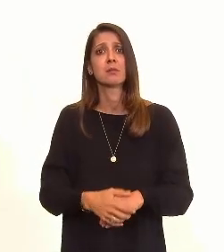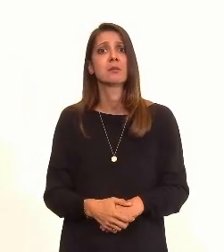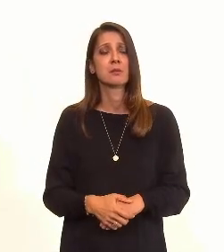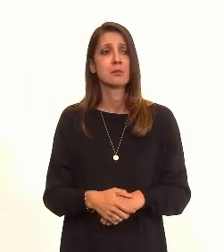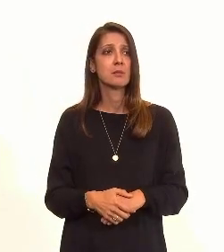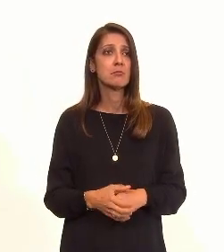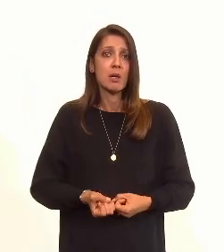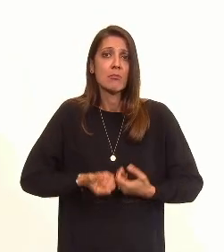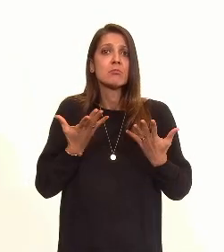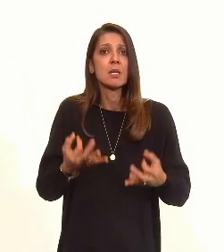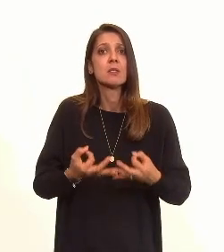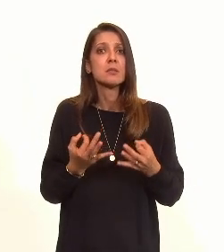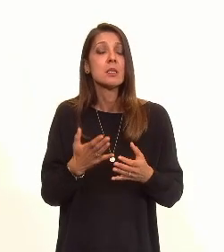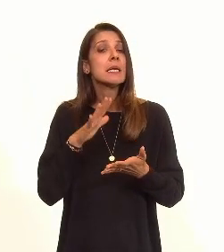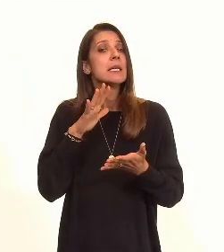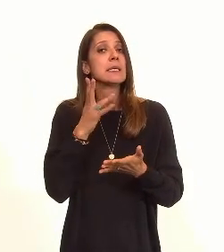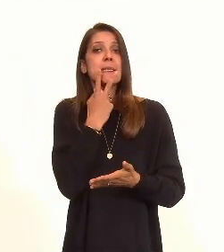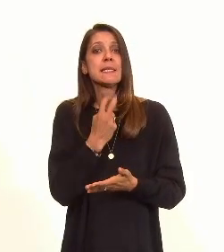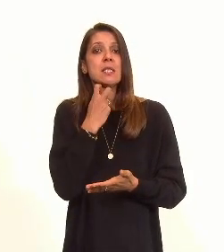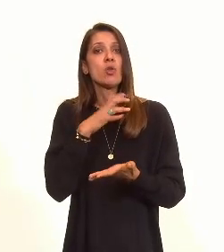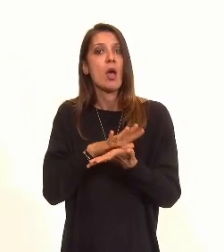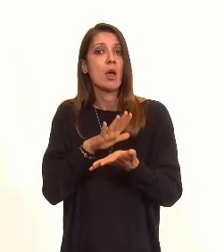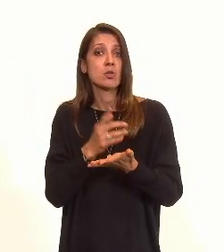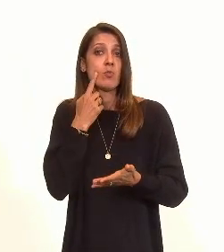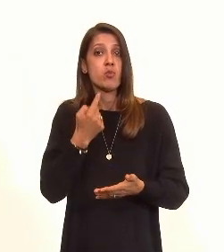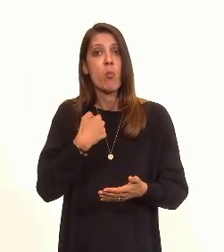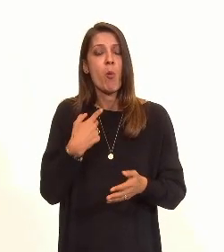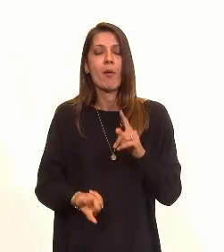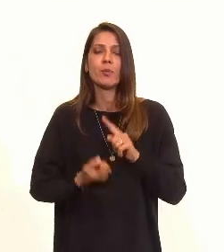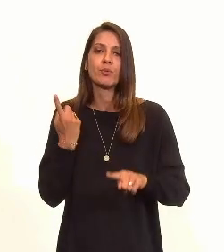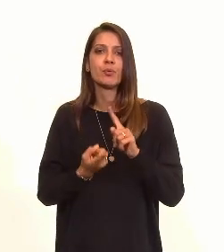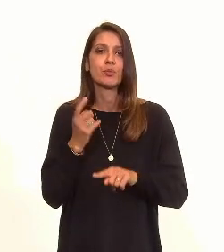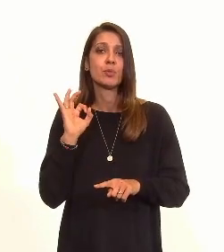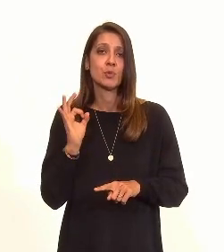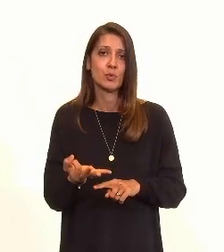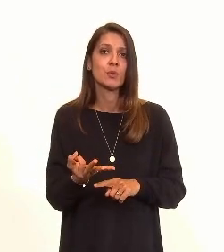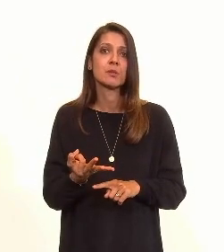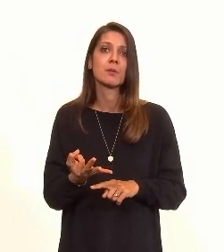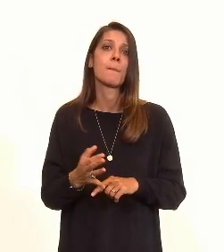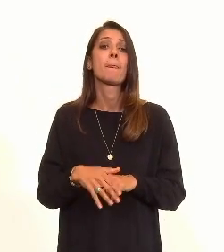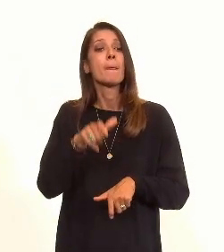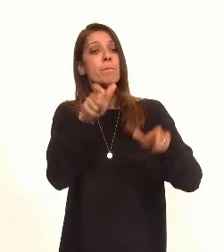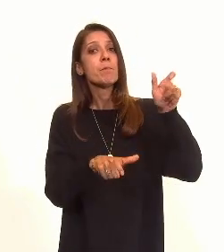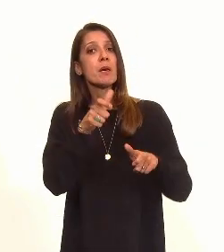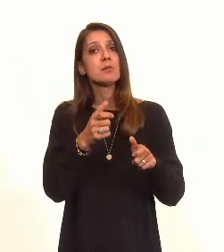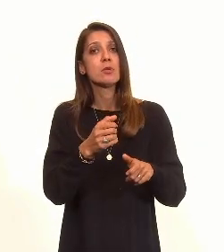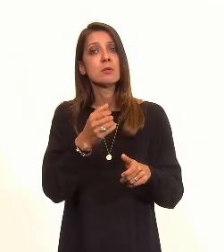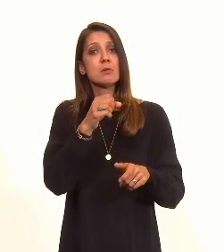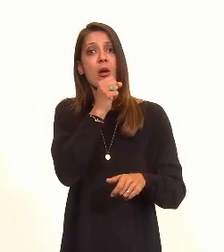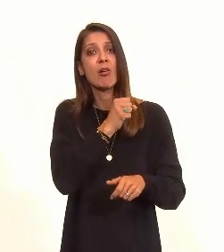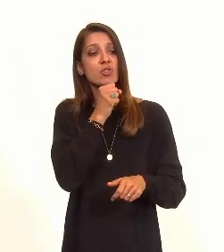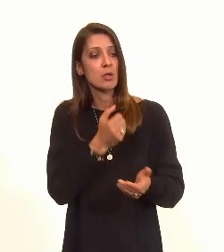le citoyennage, c'est quelque chose de très important. Comme vous l'avez si bien dit, c'est la parole des personnes âgées.